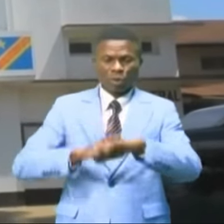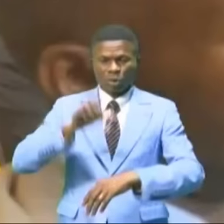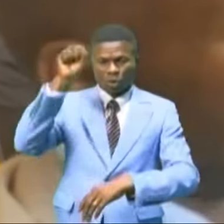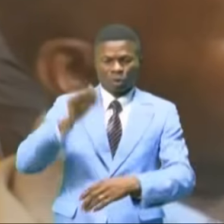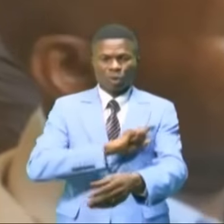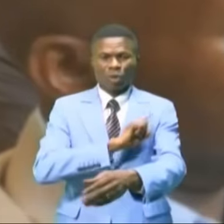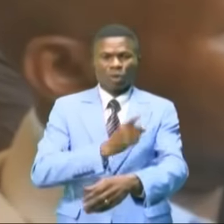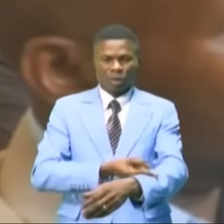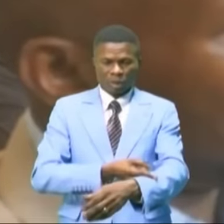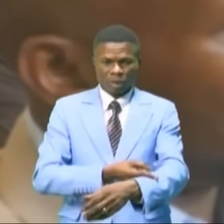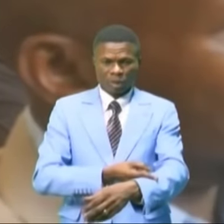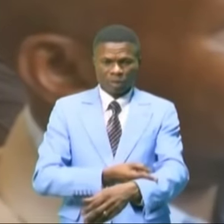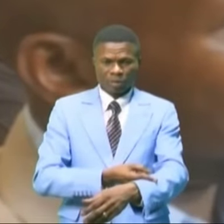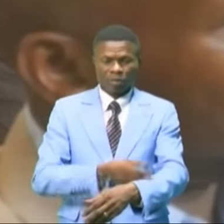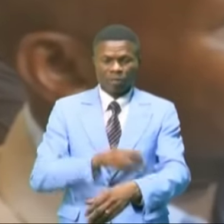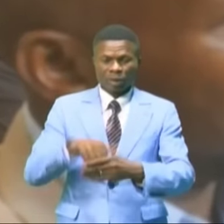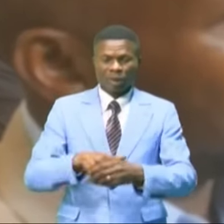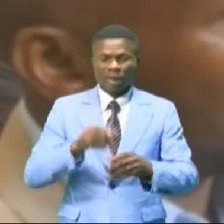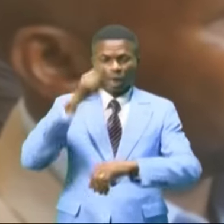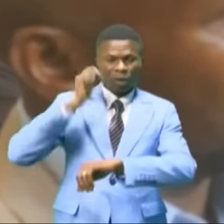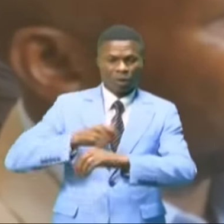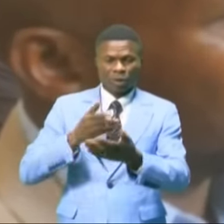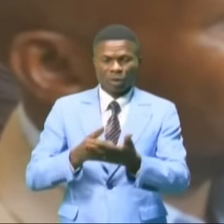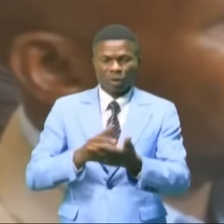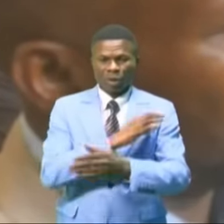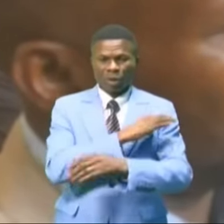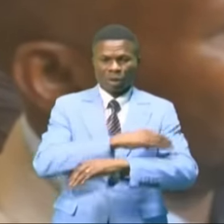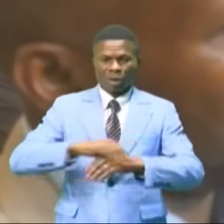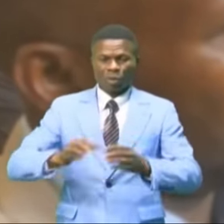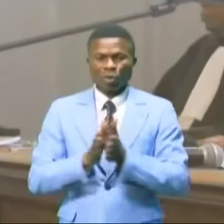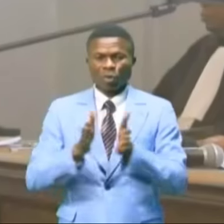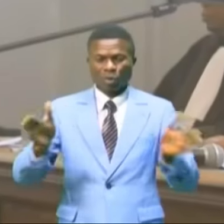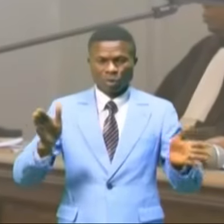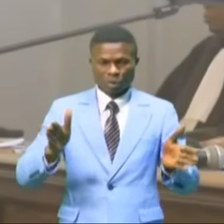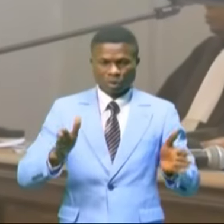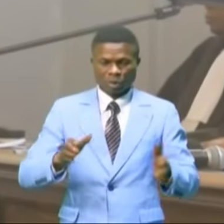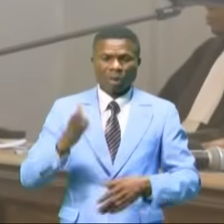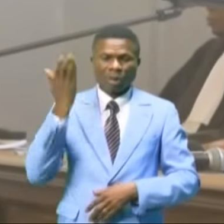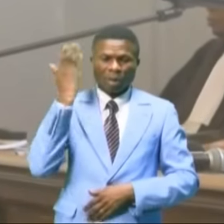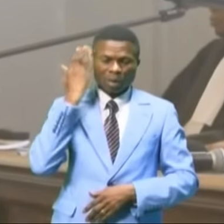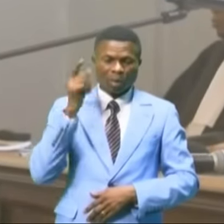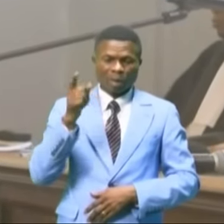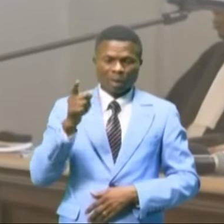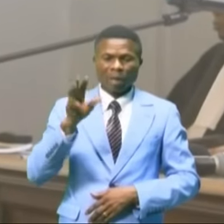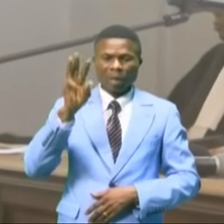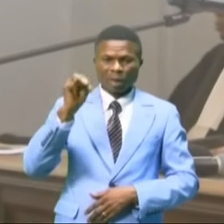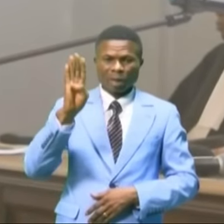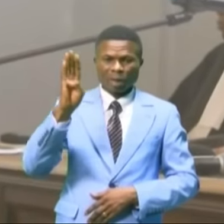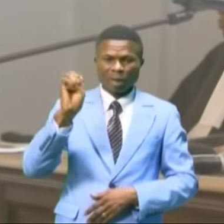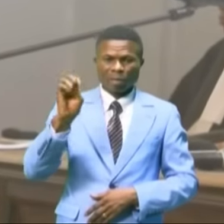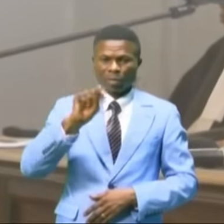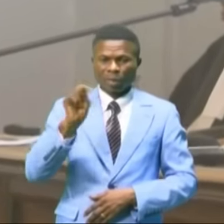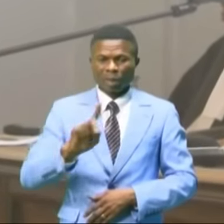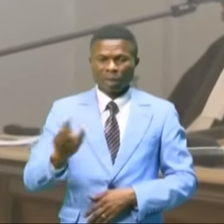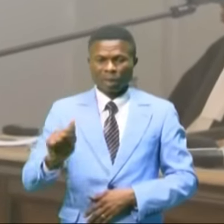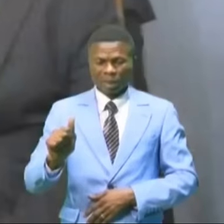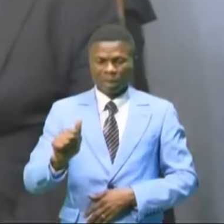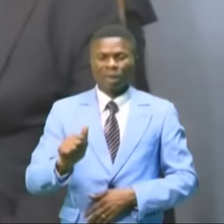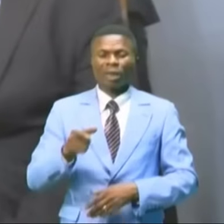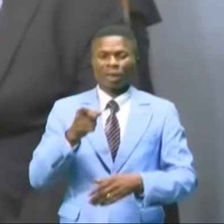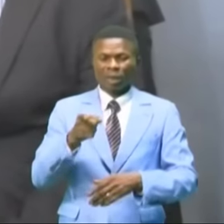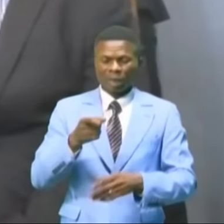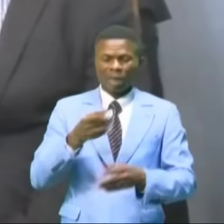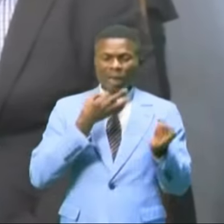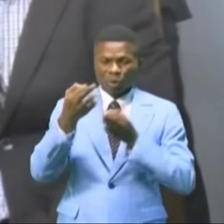à Bukavu. Au cours de cette audience, le procureur général Bonaventure Mbenza Lusala, faisant office du ministère public, a